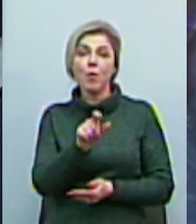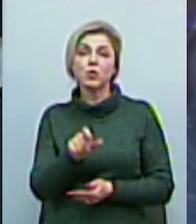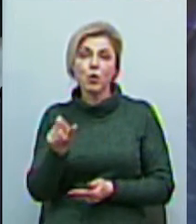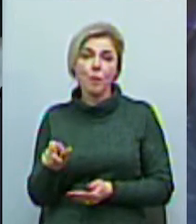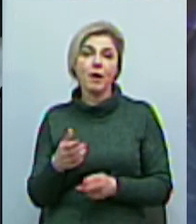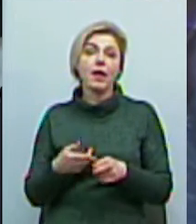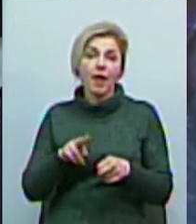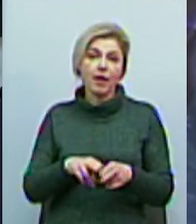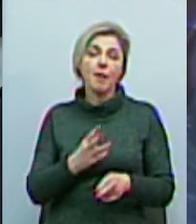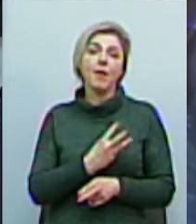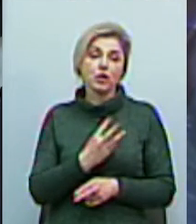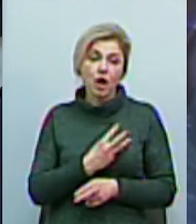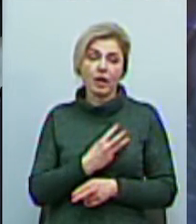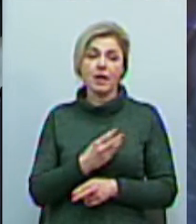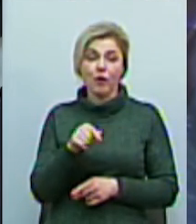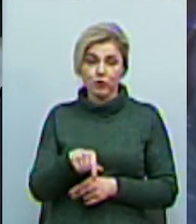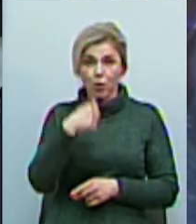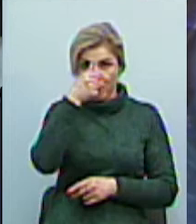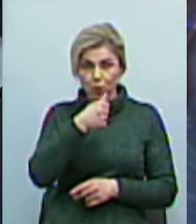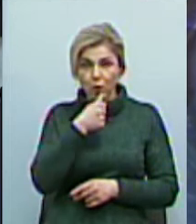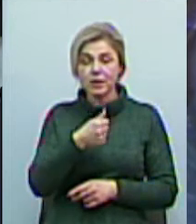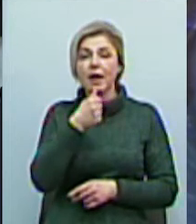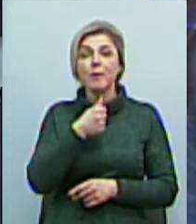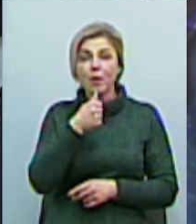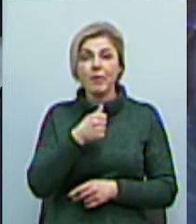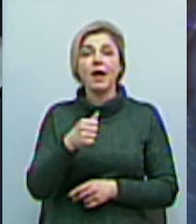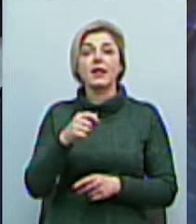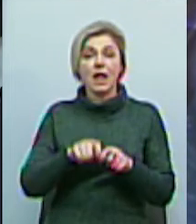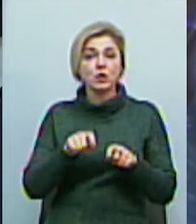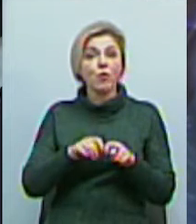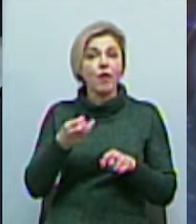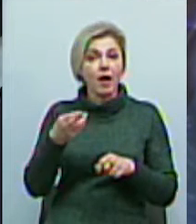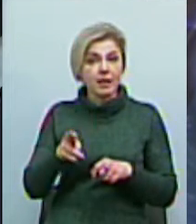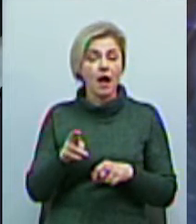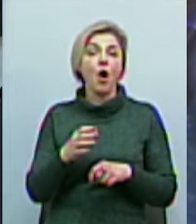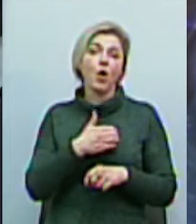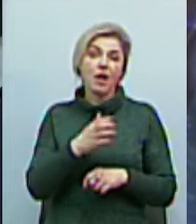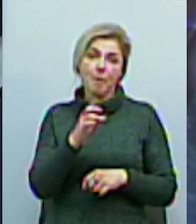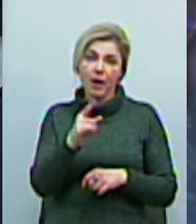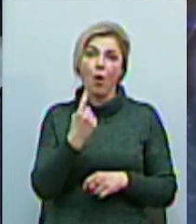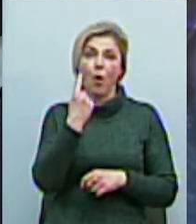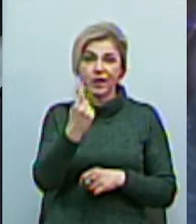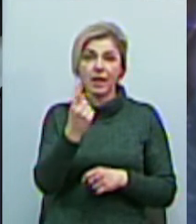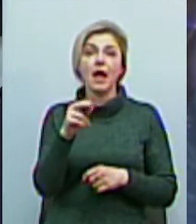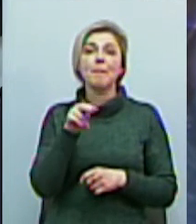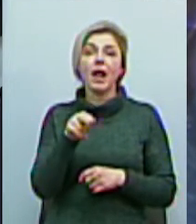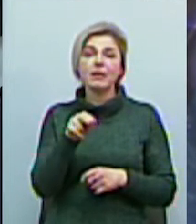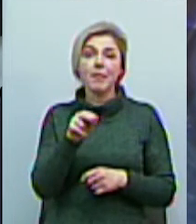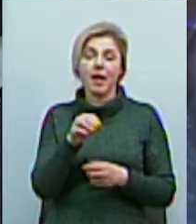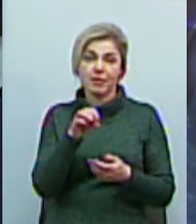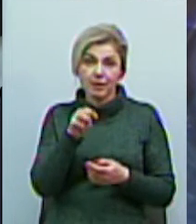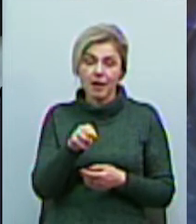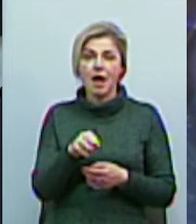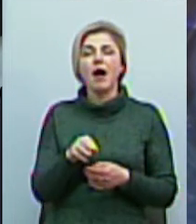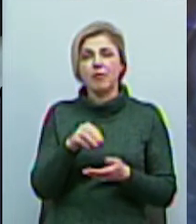які бажають в цьому році пройти тестування в основну сесію, хоча б один предмет зареєструватися до проходження під